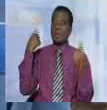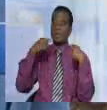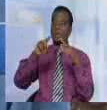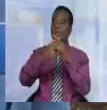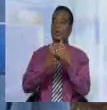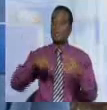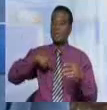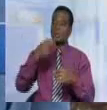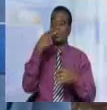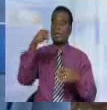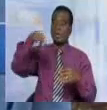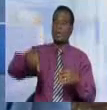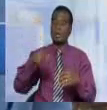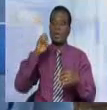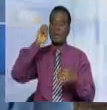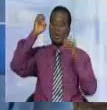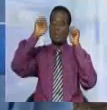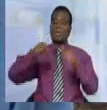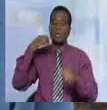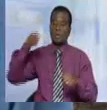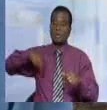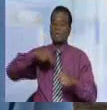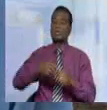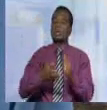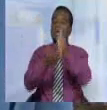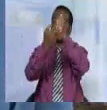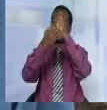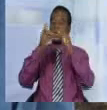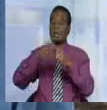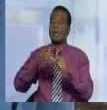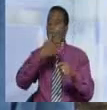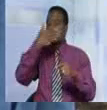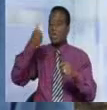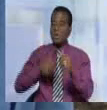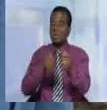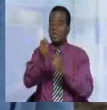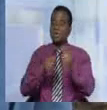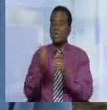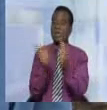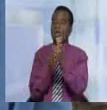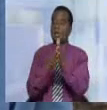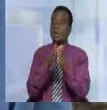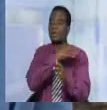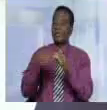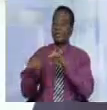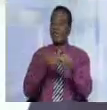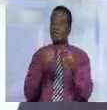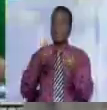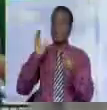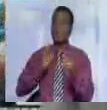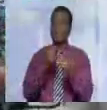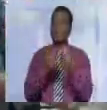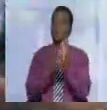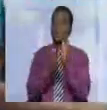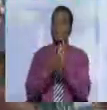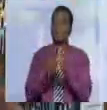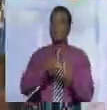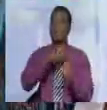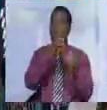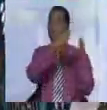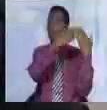nous sommes rendus compte qu'elle pourra nous aider à faire mieux, à bien gérer l'école et à faire de notre école une école de référence. Je